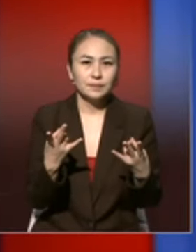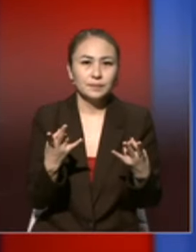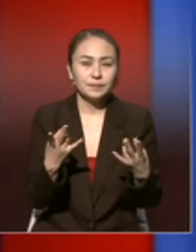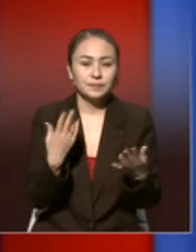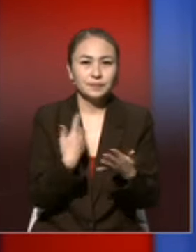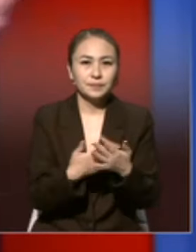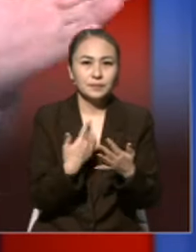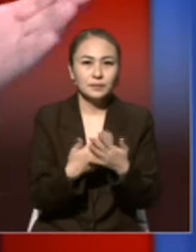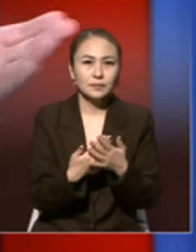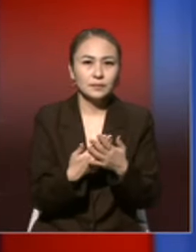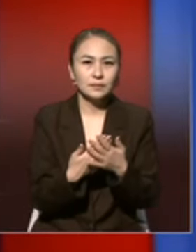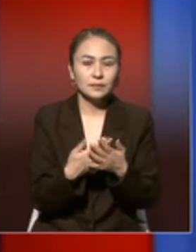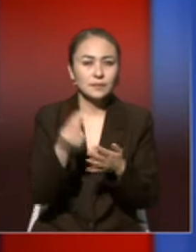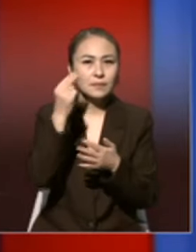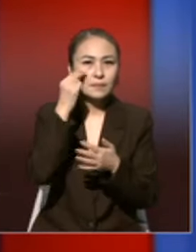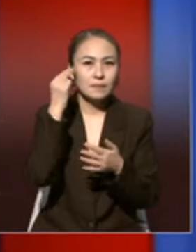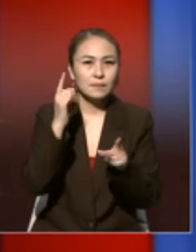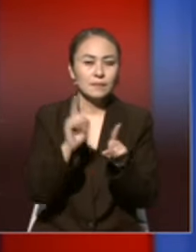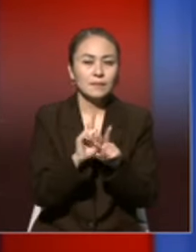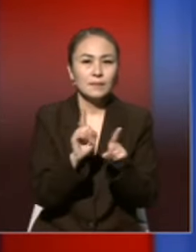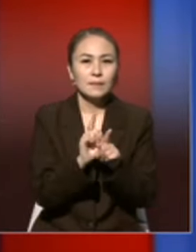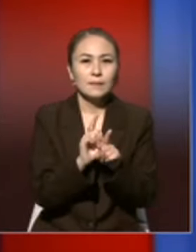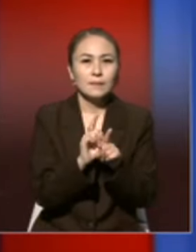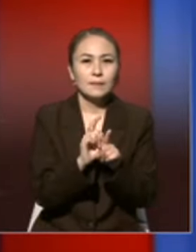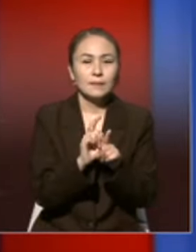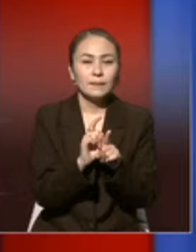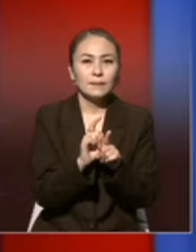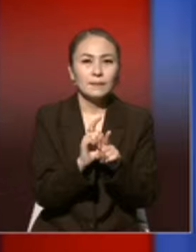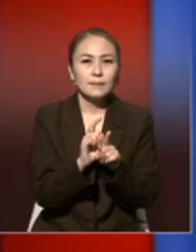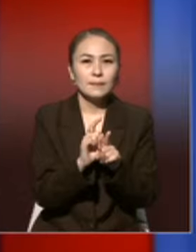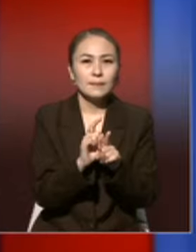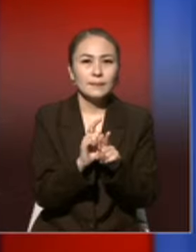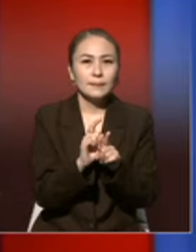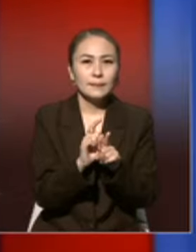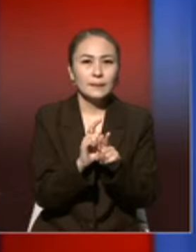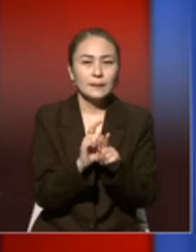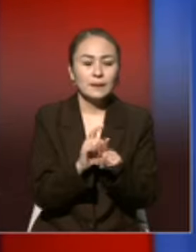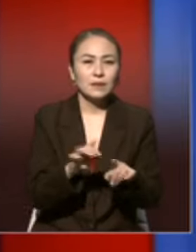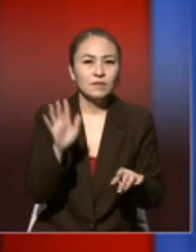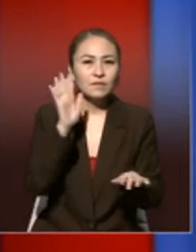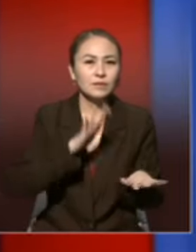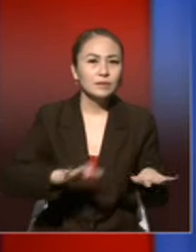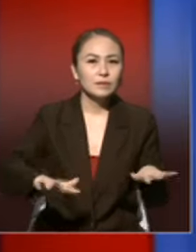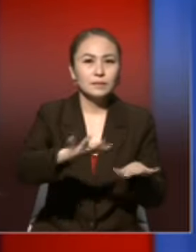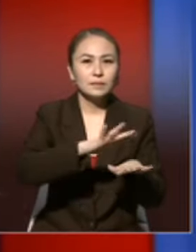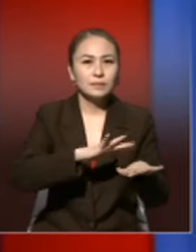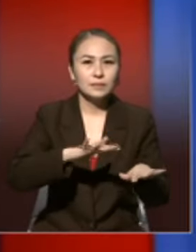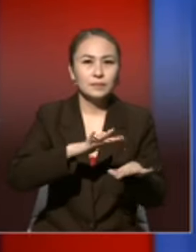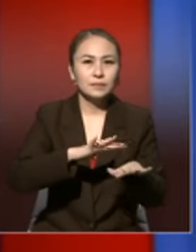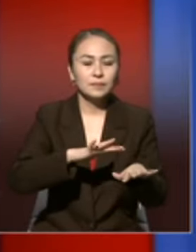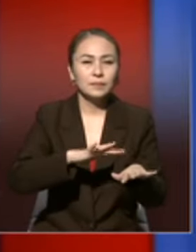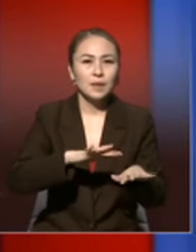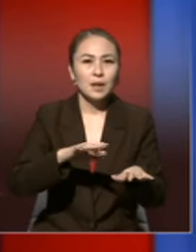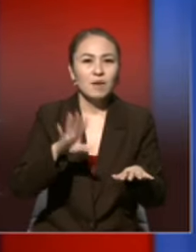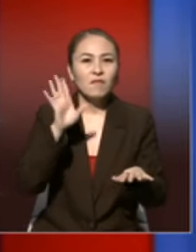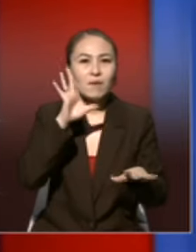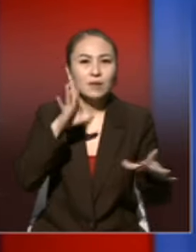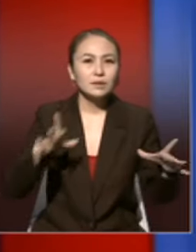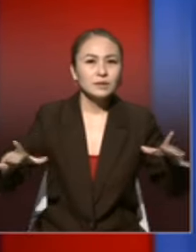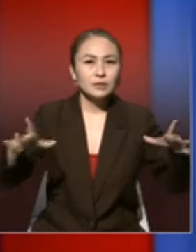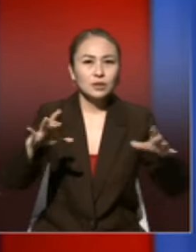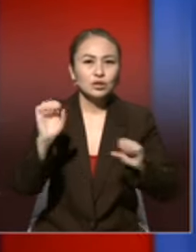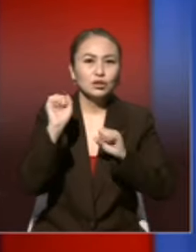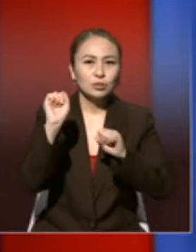Талай мысалға жаңа өзіңіз Қытайды да келтіріп атсыз мысалға. Олардың жаңағыдай мынау жағалауды берегі көрпейтіндей дейді мысалға.